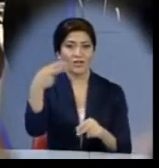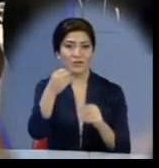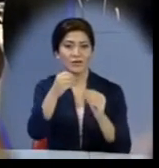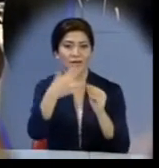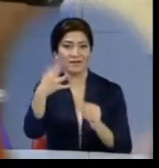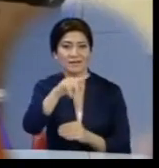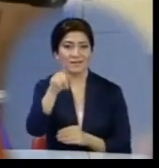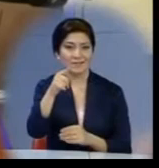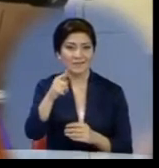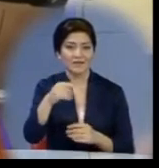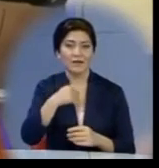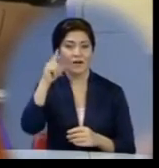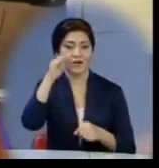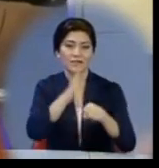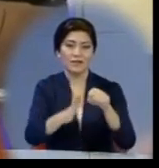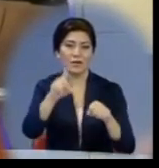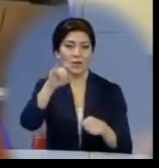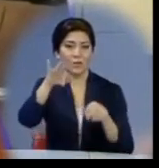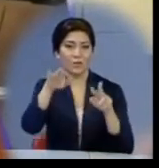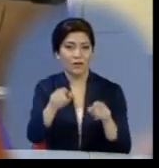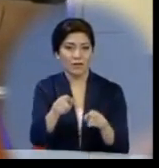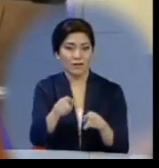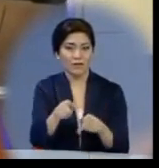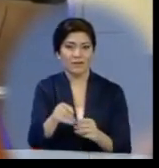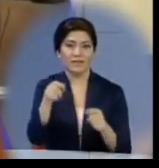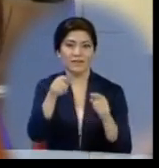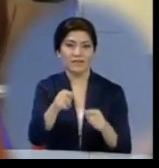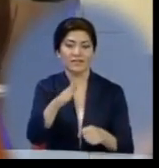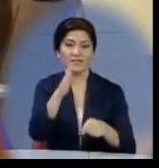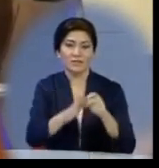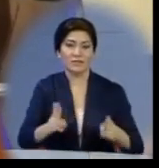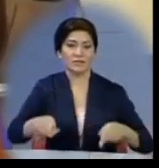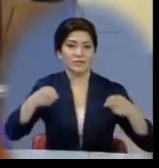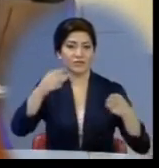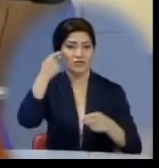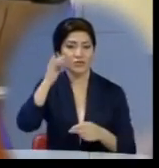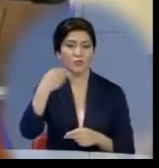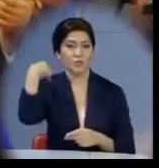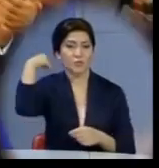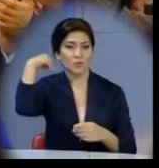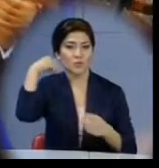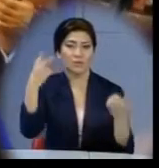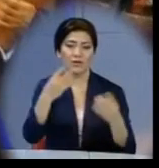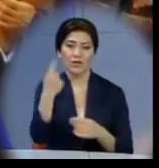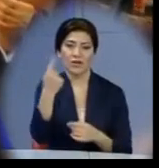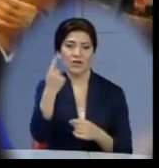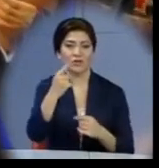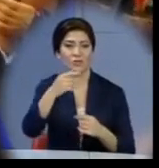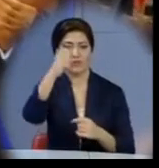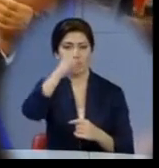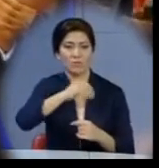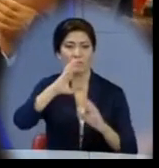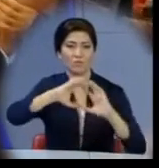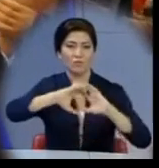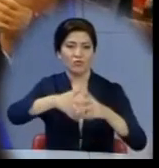հազար տասնհինք թվականին նշվում է Հայոս ծաղասպանության հարուրամյակը և այդ հանցանքի ճանաչումը թուրկյայի կողմից պետք է դարնա առաջադեմ մարդկության գեր